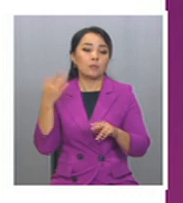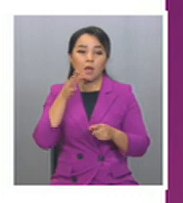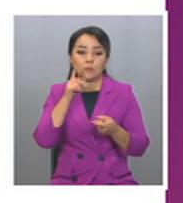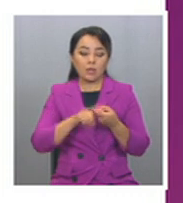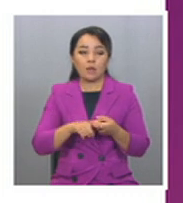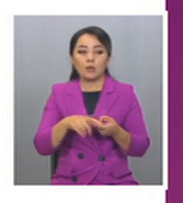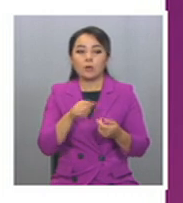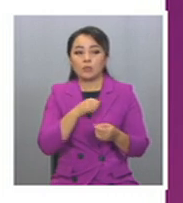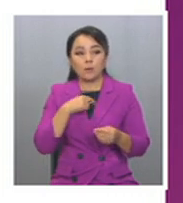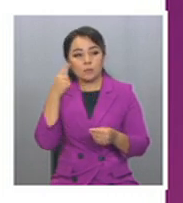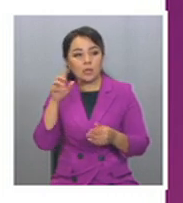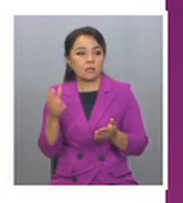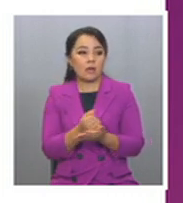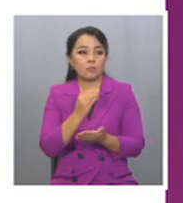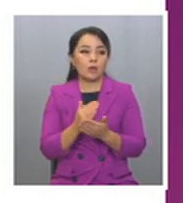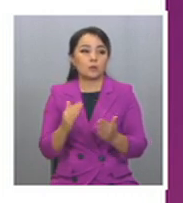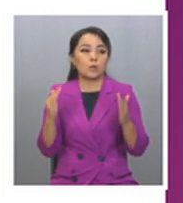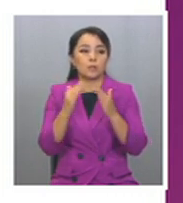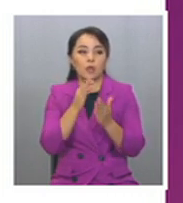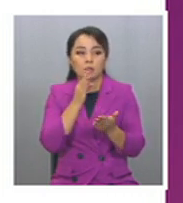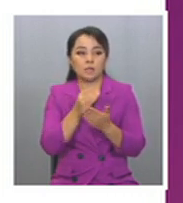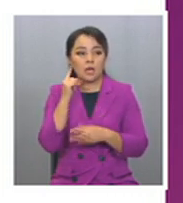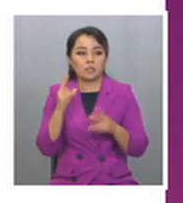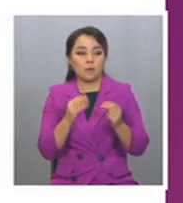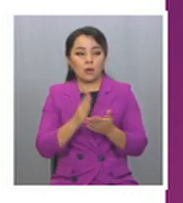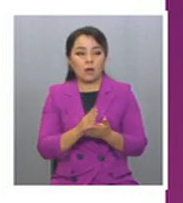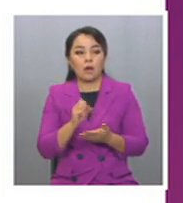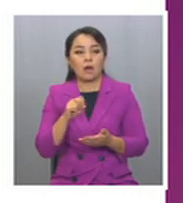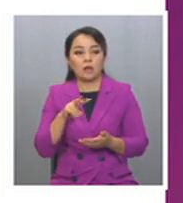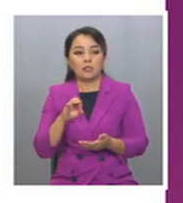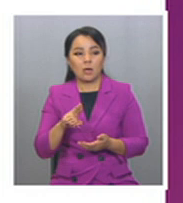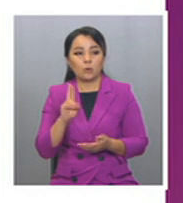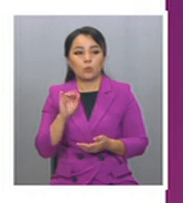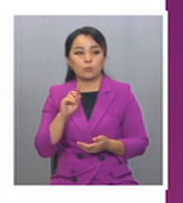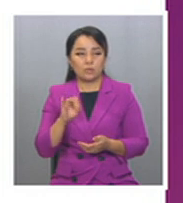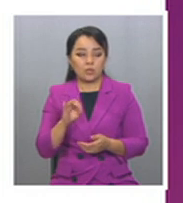керемет өнертабысы болып есептеледі. Әлия Көбей 9-шы ғасырда